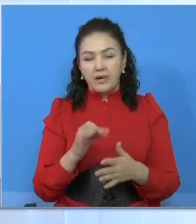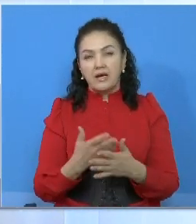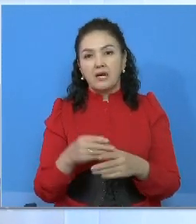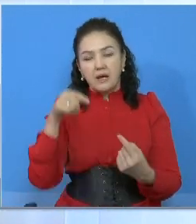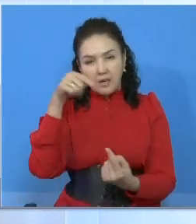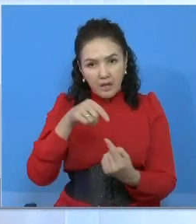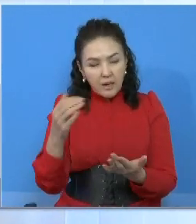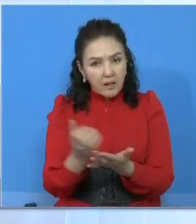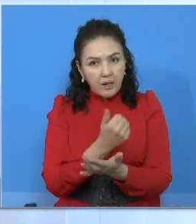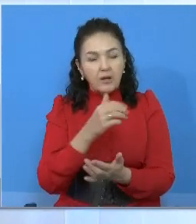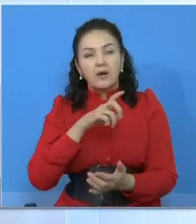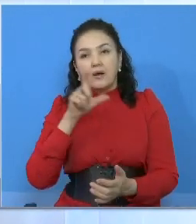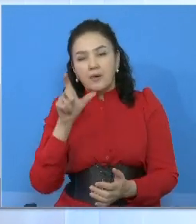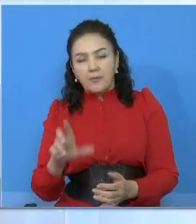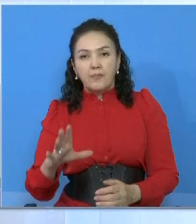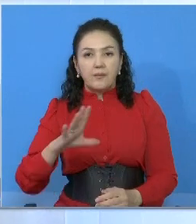Лайықты деп табылған тұлға